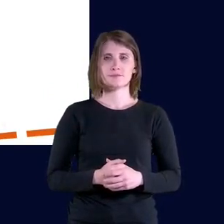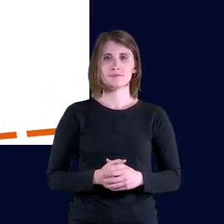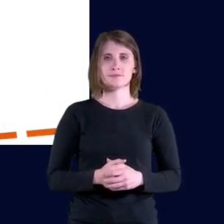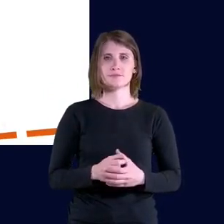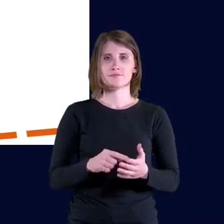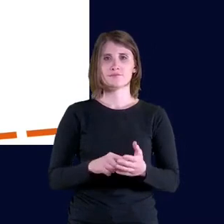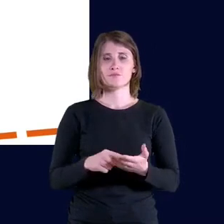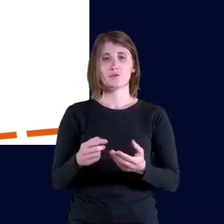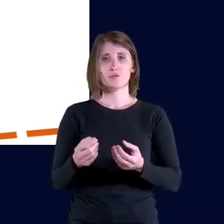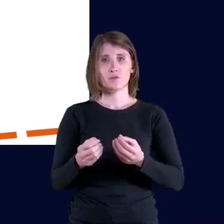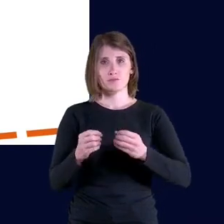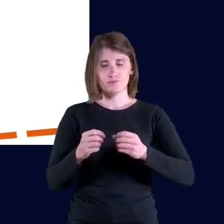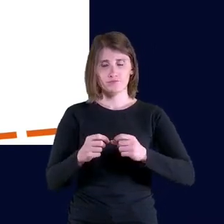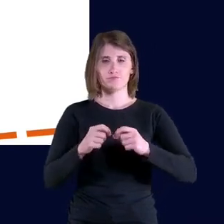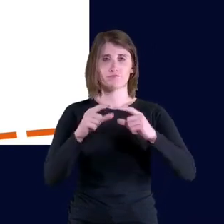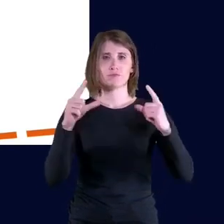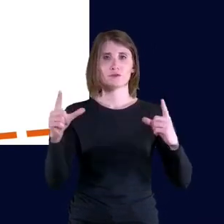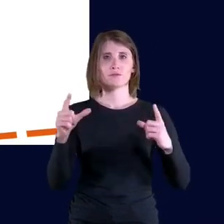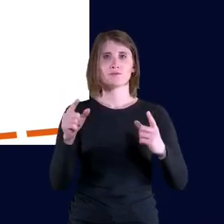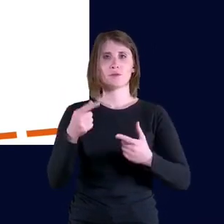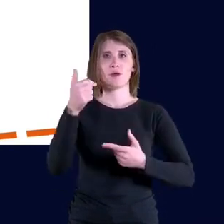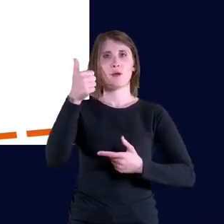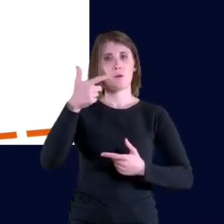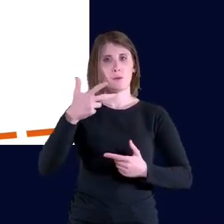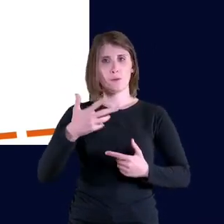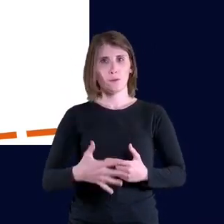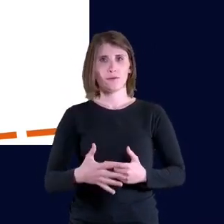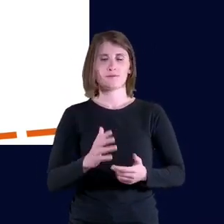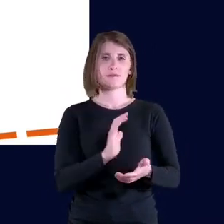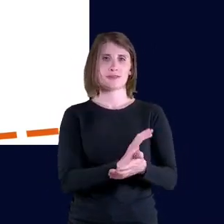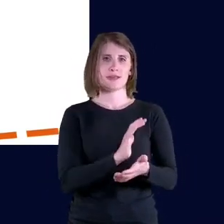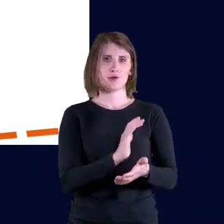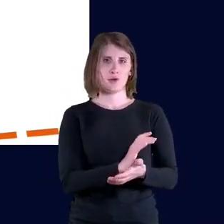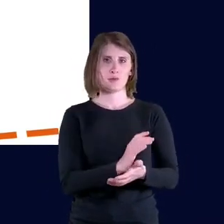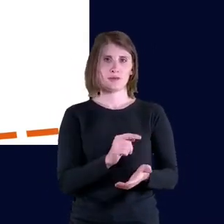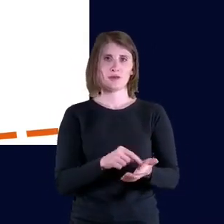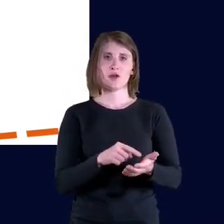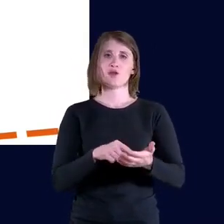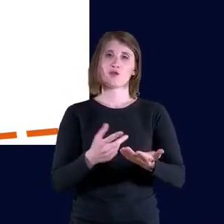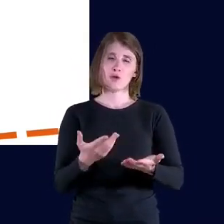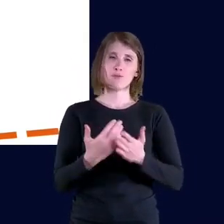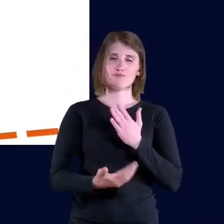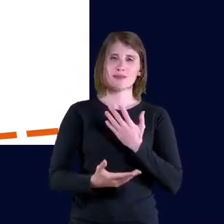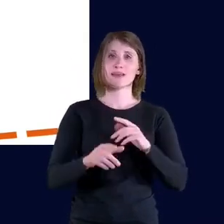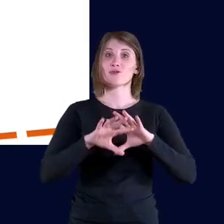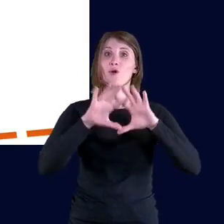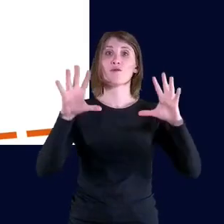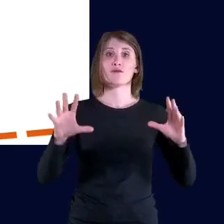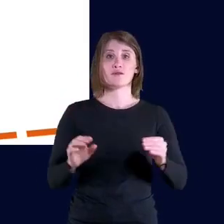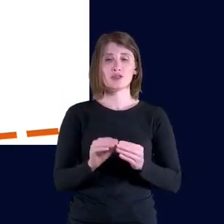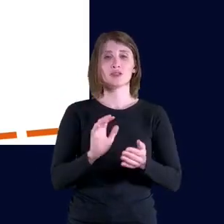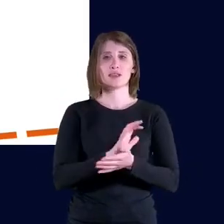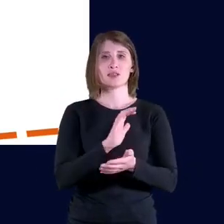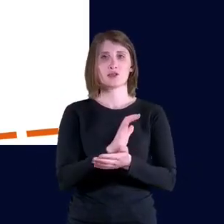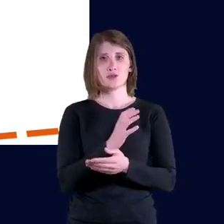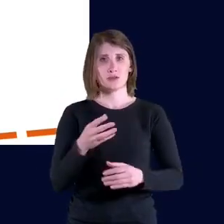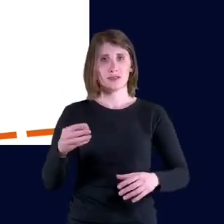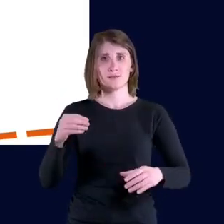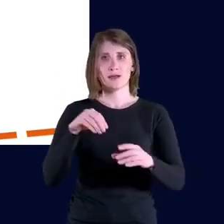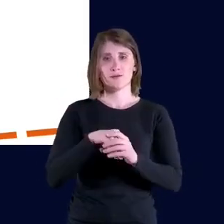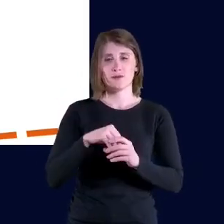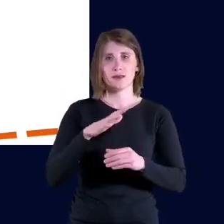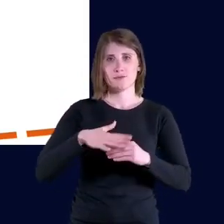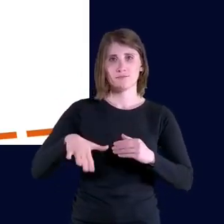wyświetla nam się katalog czasopism to niestety są wszystkie czasopisma których znajdują się łatwo na